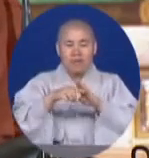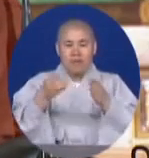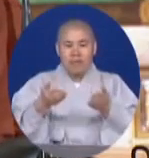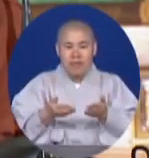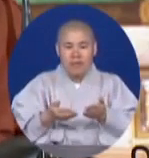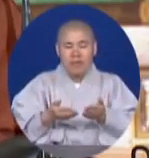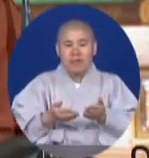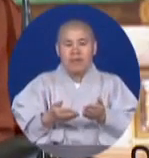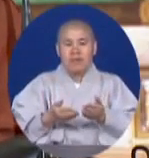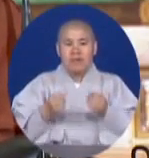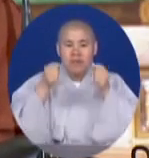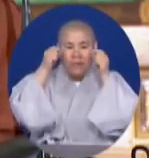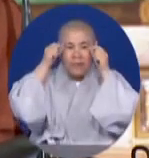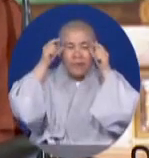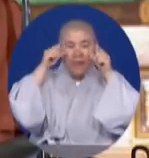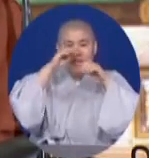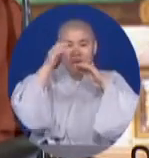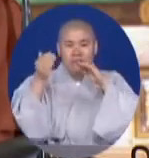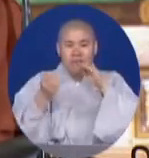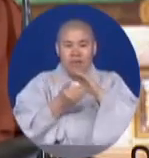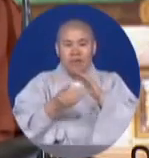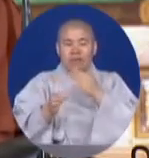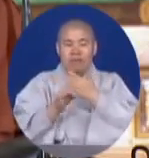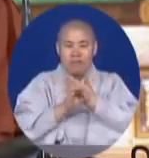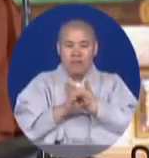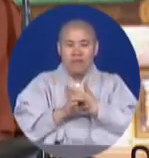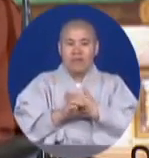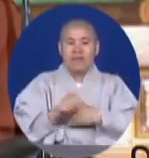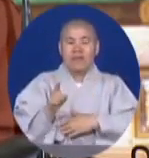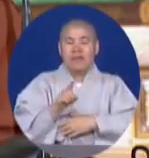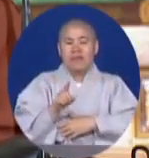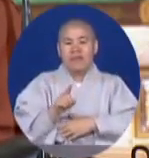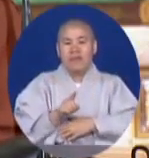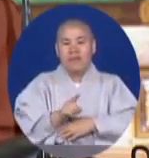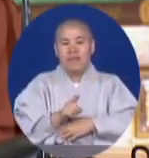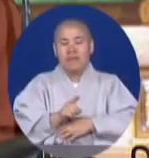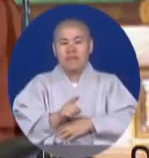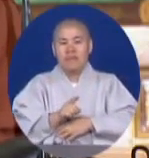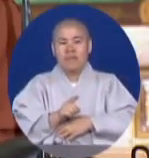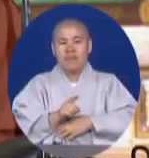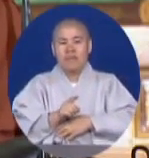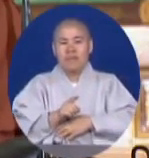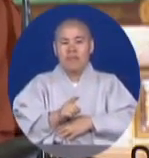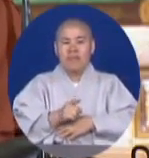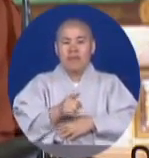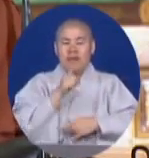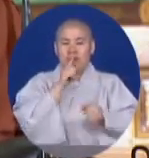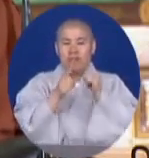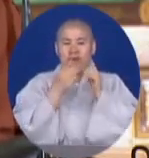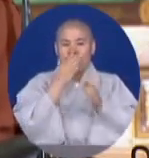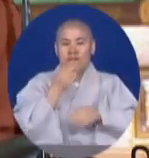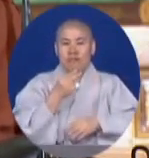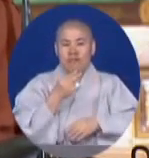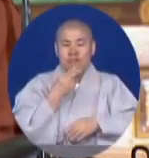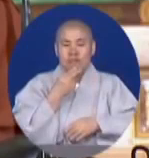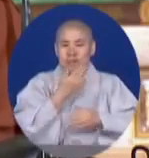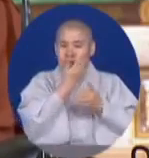뚝 해놓으면 이거는 도대체가 이루 말할 수가